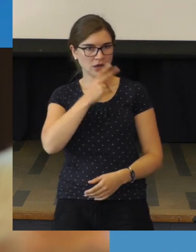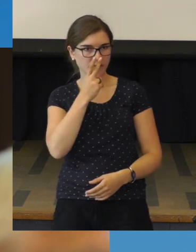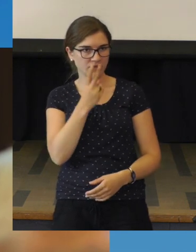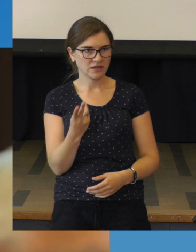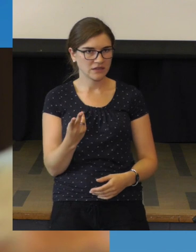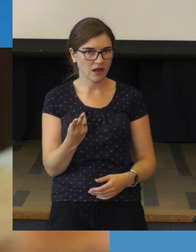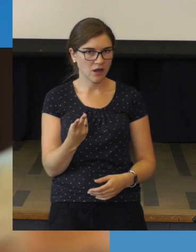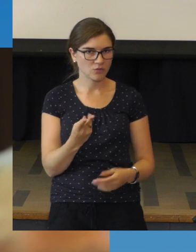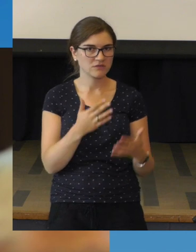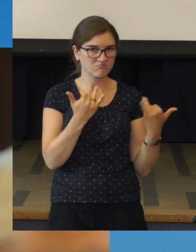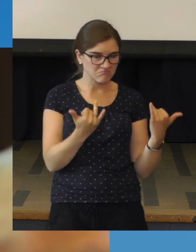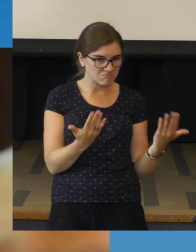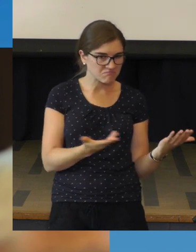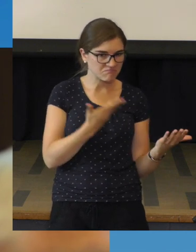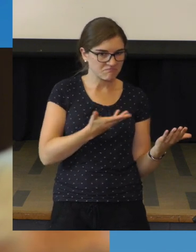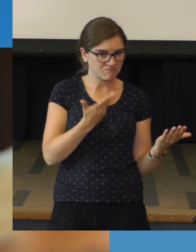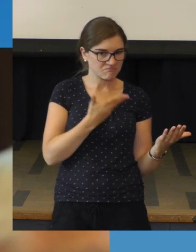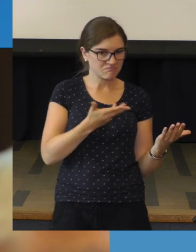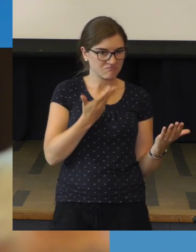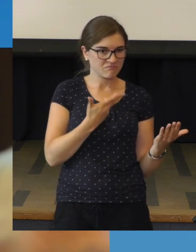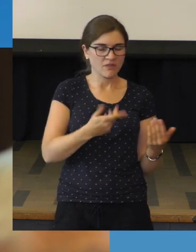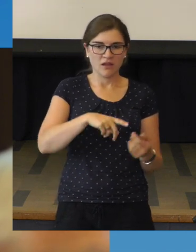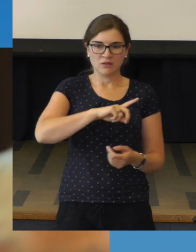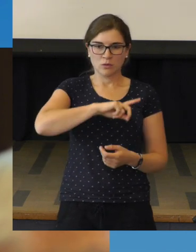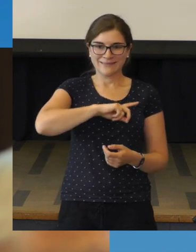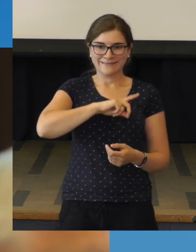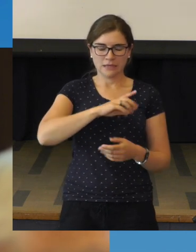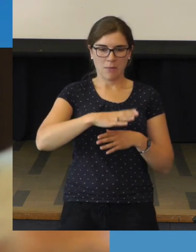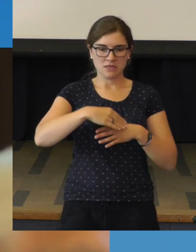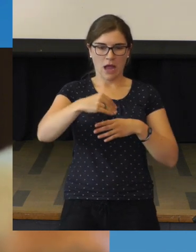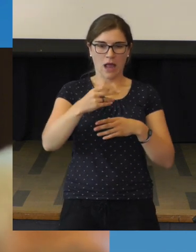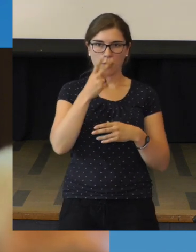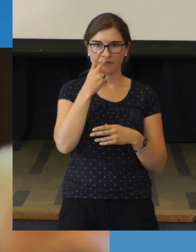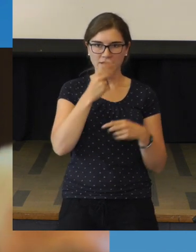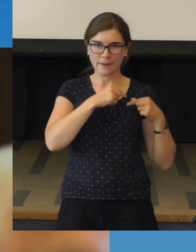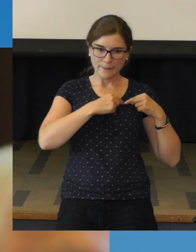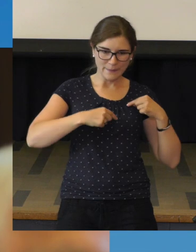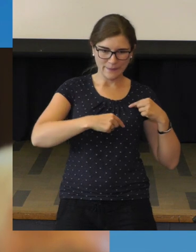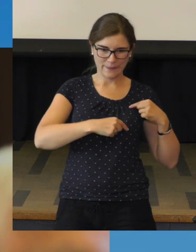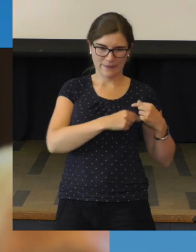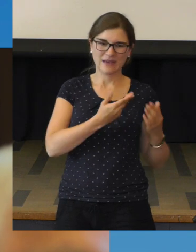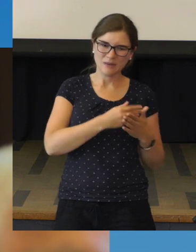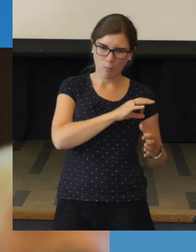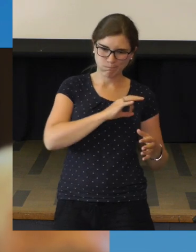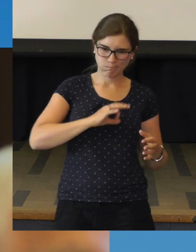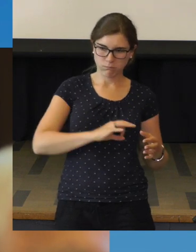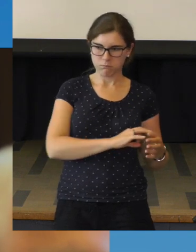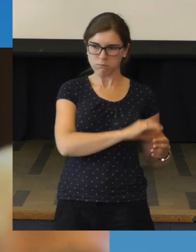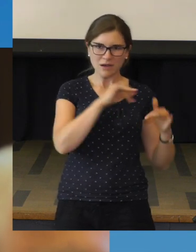eine, ich sage es jetzt mal mit meinen Worten, quasi Selbstheilung, die Bildung der Kollateralen, dass ich eine